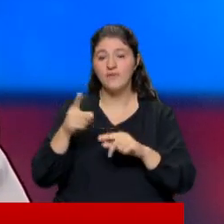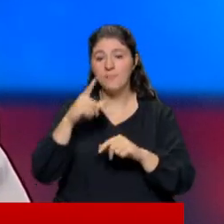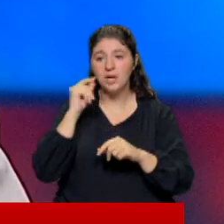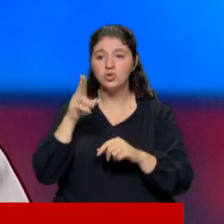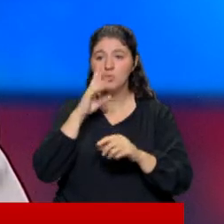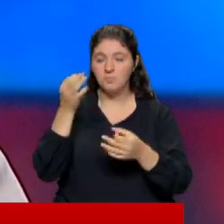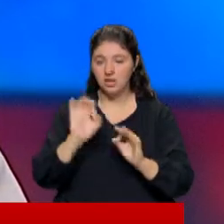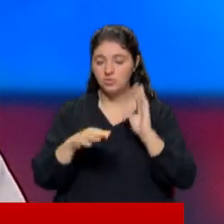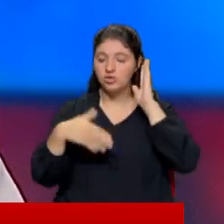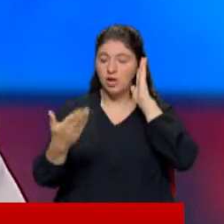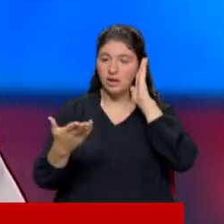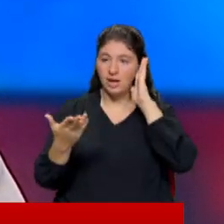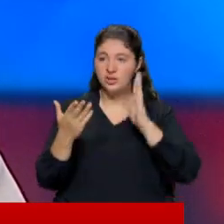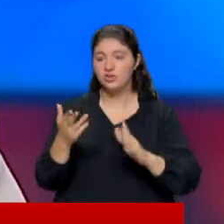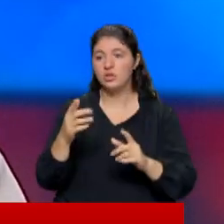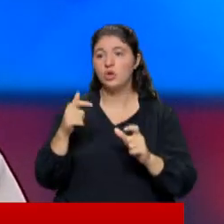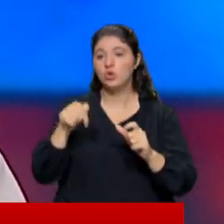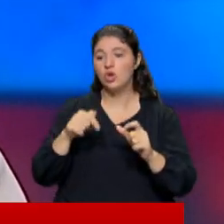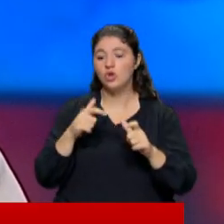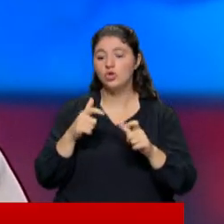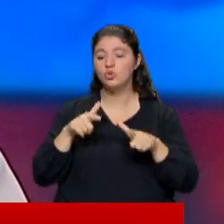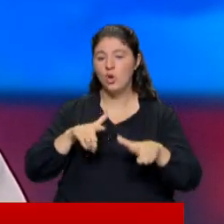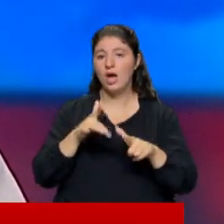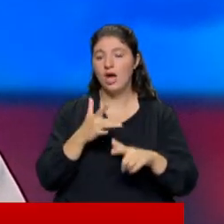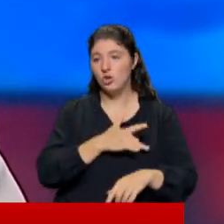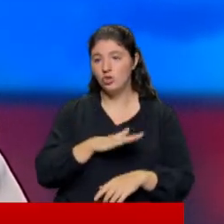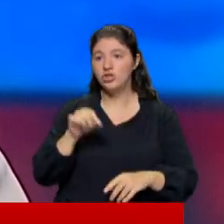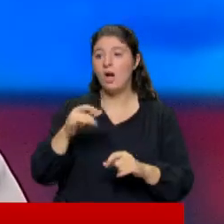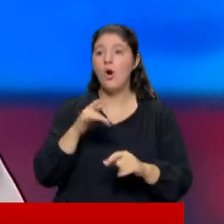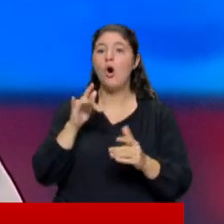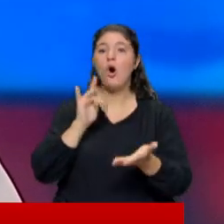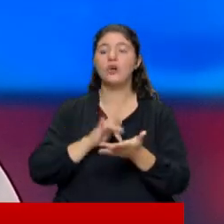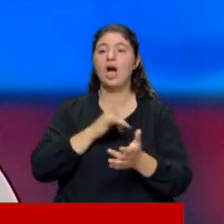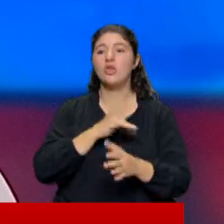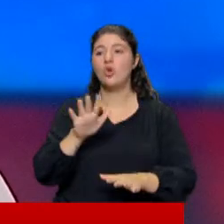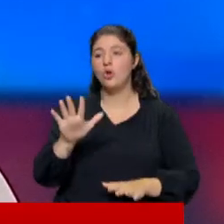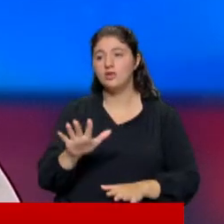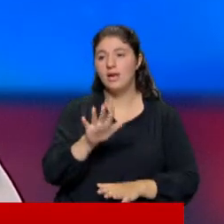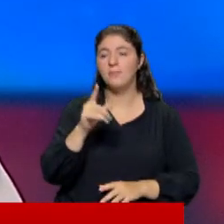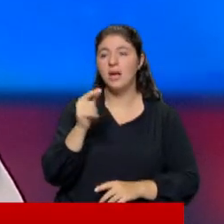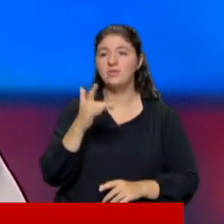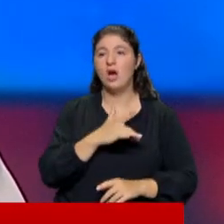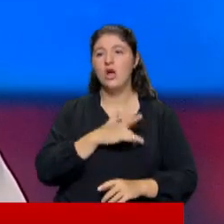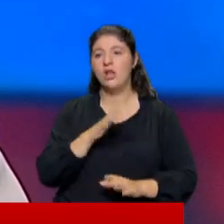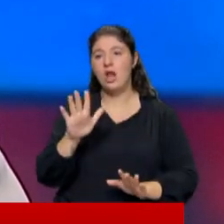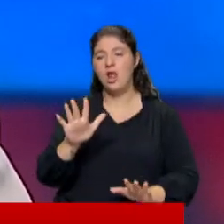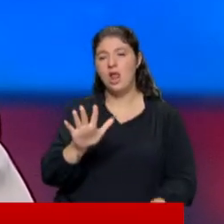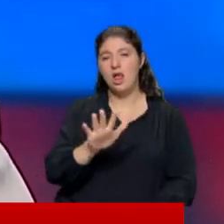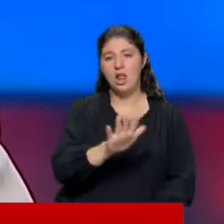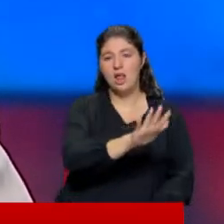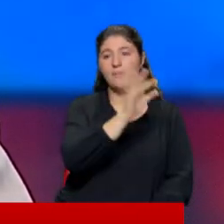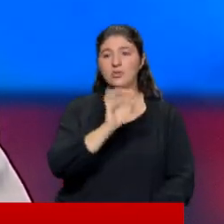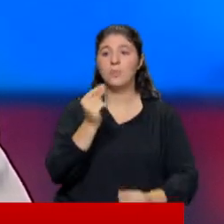sonu başlamış, sonra işte Güneydoğu Anadolu'da ve şimdi Orta Anadolu'da biraz da Orta Anadolu'yu geçmeye başlayan